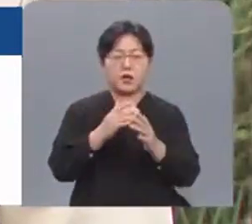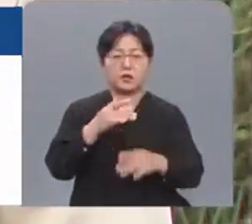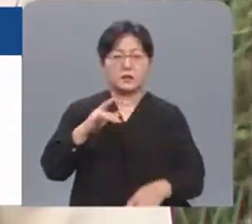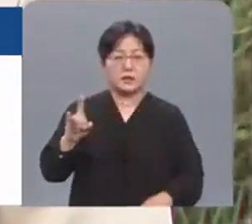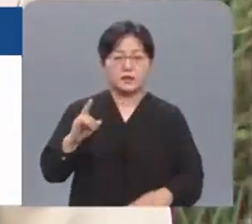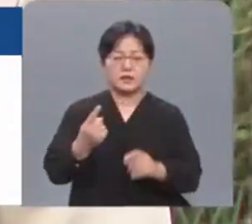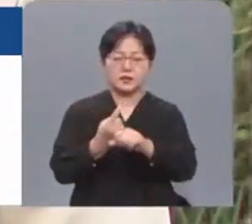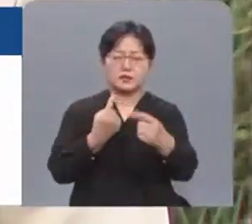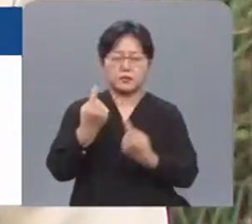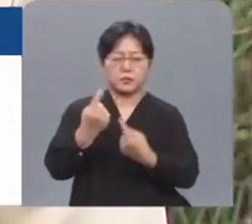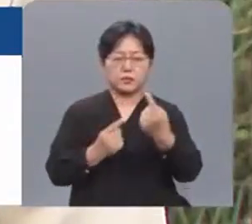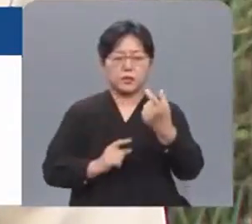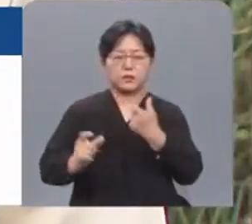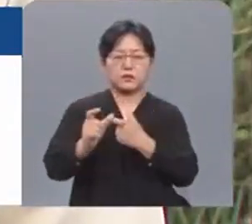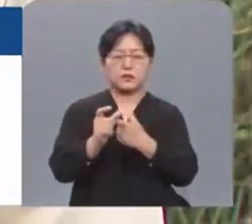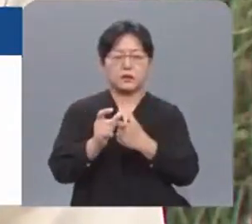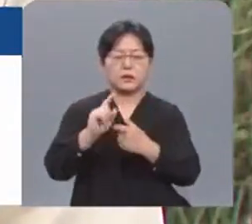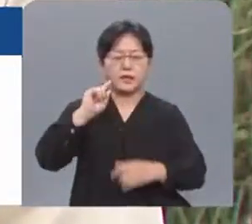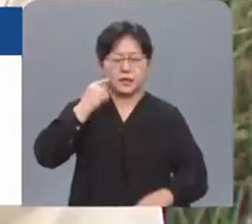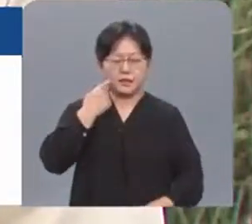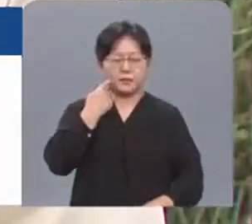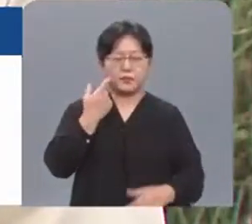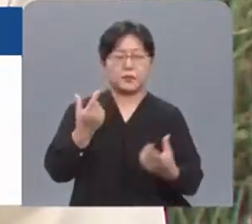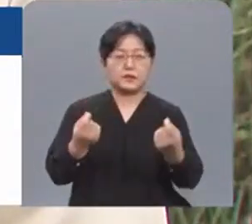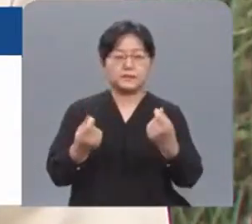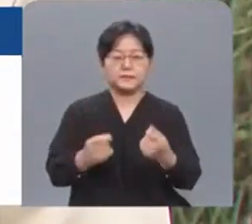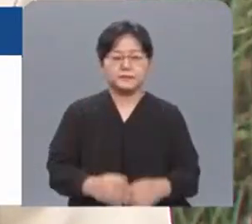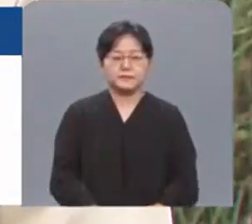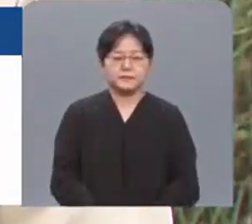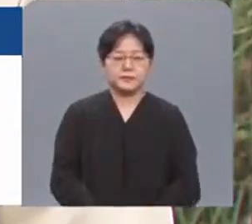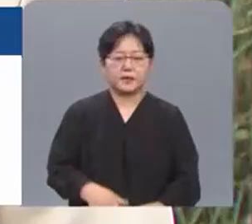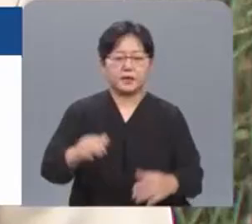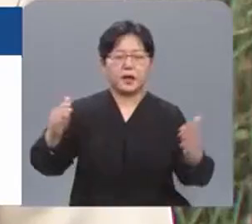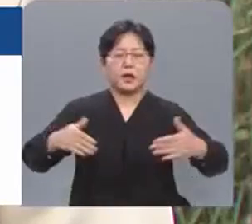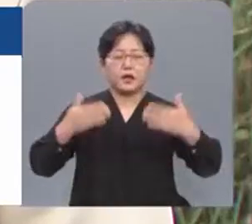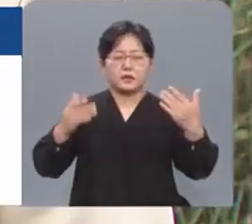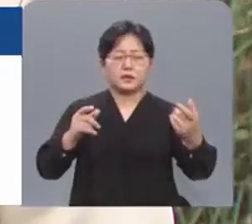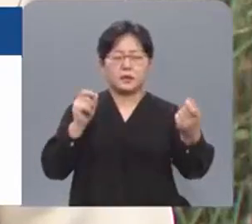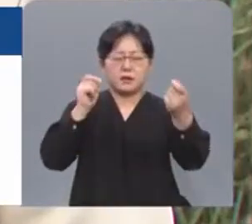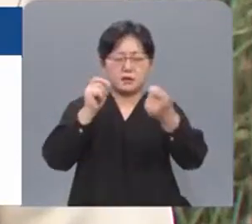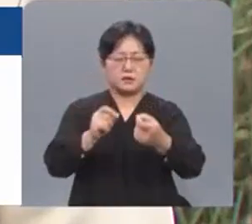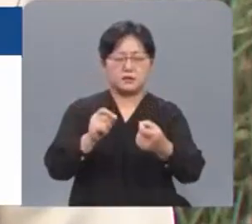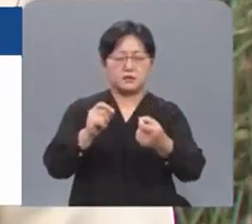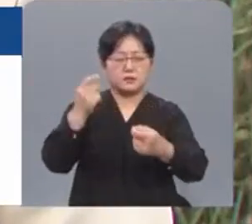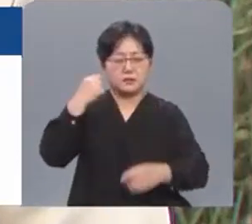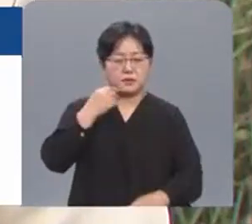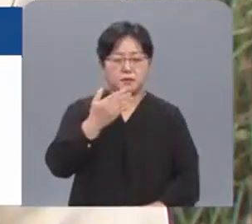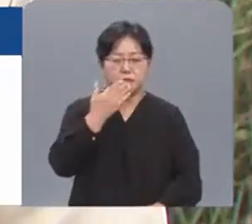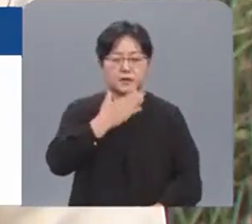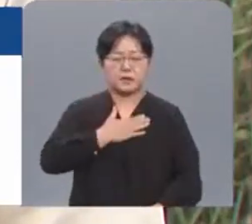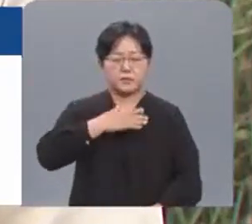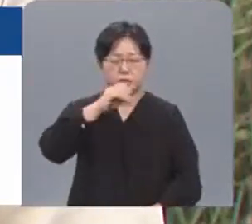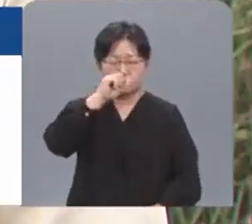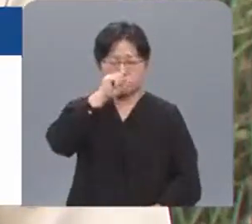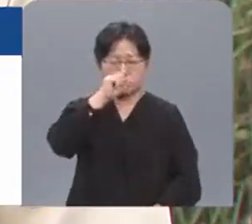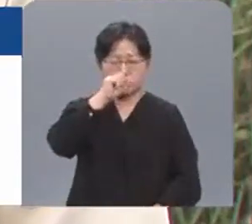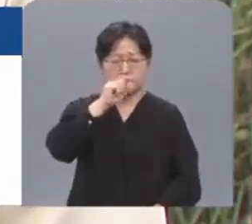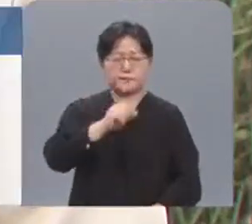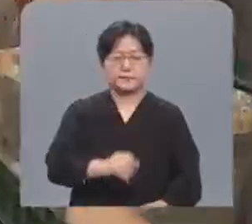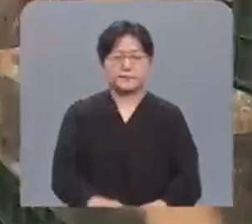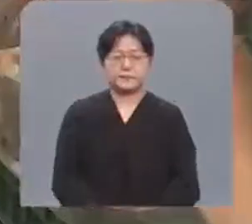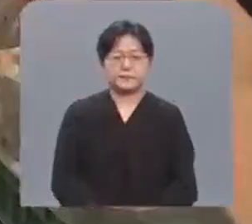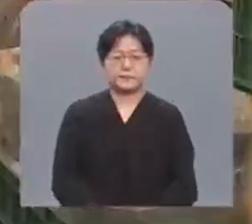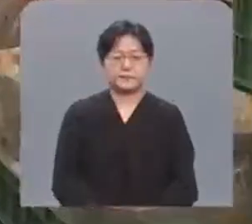억새도 작년보다 훨씬 더 예쁘게 핀것 같아요. 그래서 가을이 성큼 다가온 것 같아서 기분도 좋고